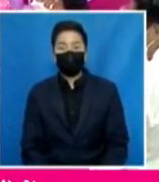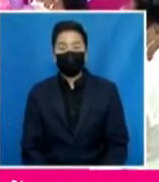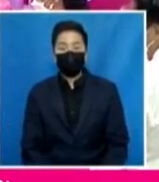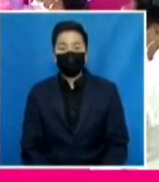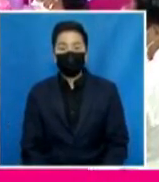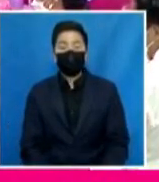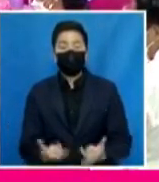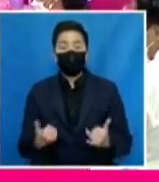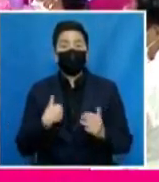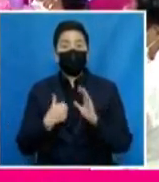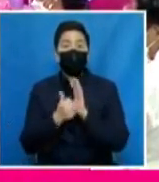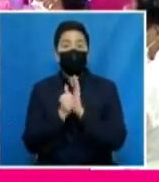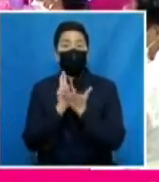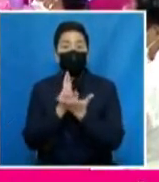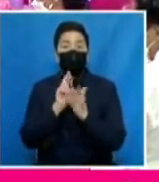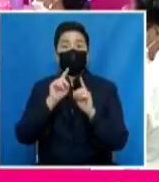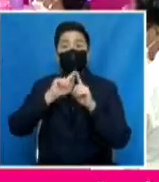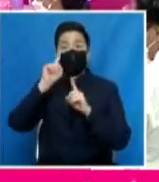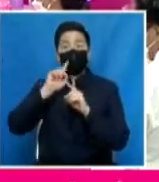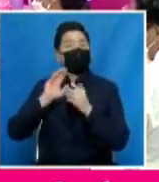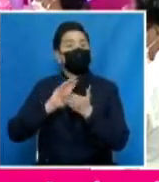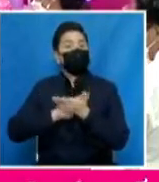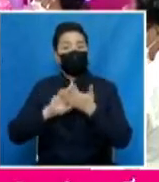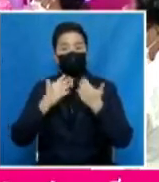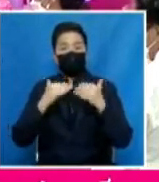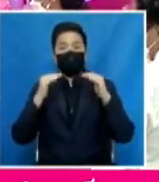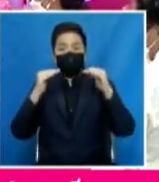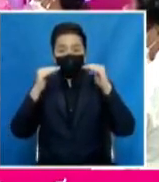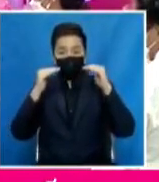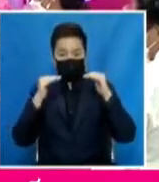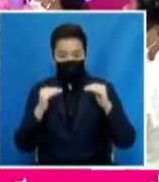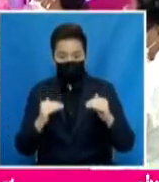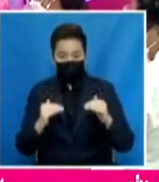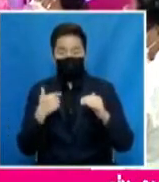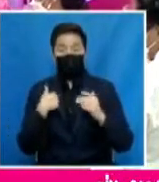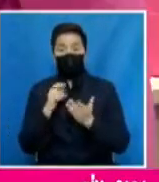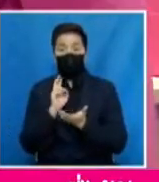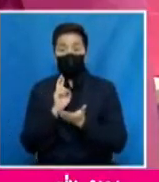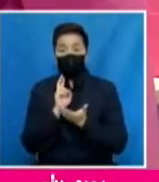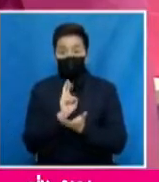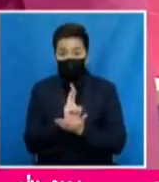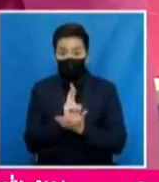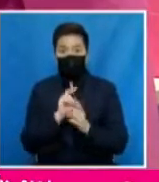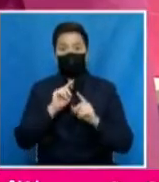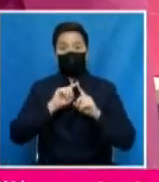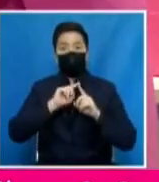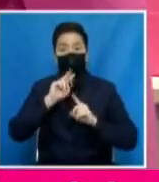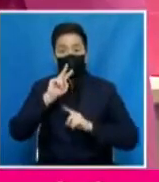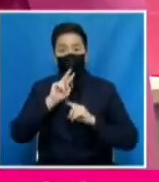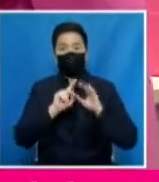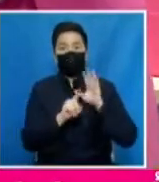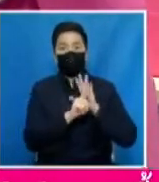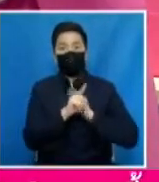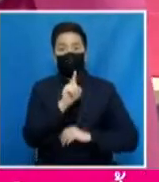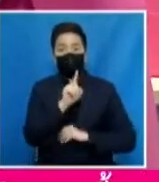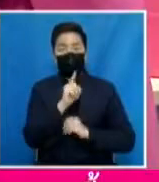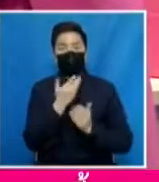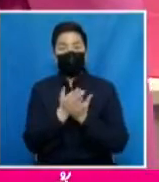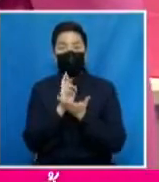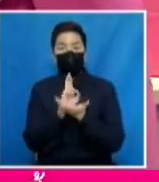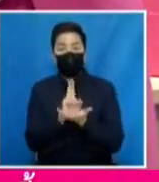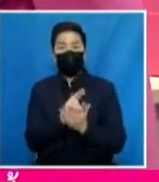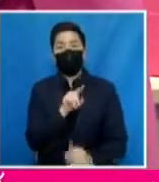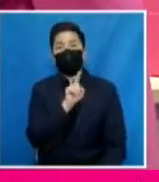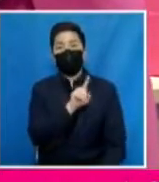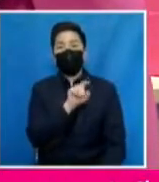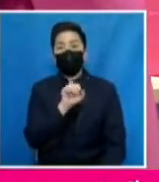6 ได้ทำการออกรางวัลอันดับที่1เรียบร้อยแล้วต่อไปจะทำการออกรางวัลอันดับที่2ออก1ครั้งเป็นเงิน 100,000 บ